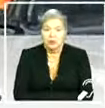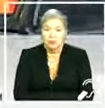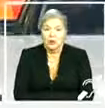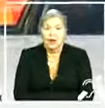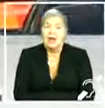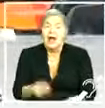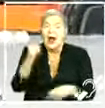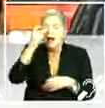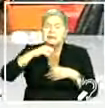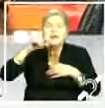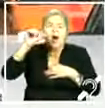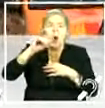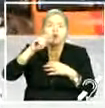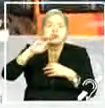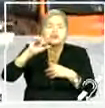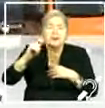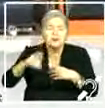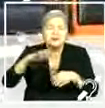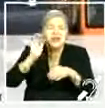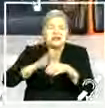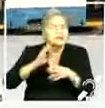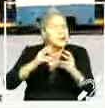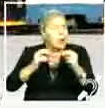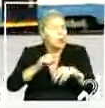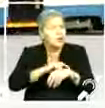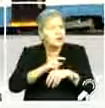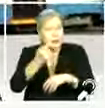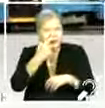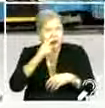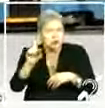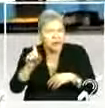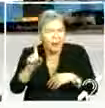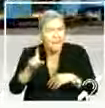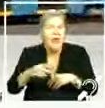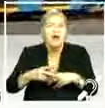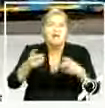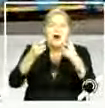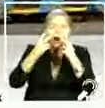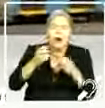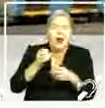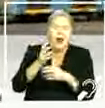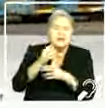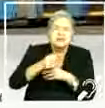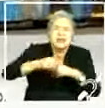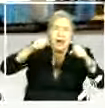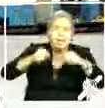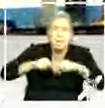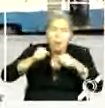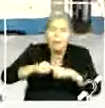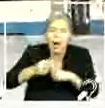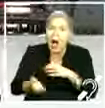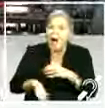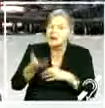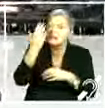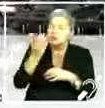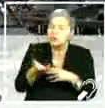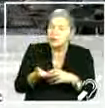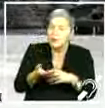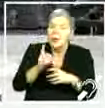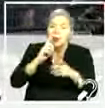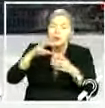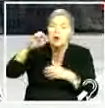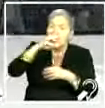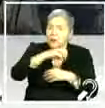Penuria de combustibil s-a făcut simțită de mai mult timp în Rusia. Prețurile la pompă au crescut, iar rubla s-a depreciat. În câteva